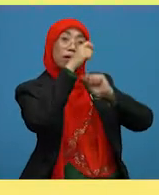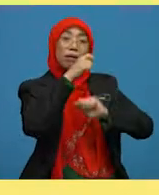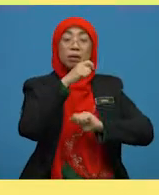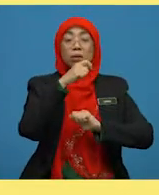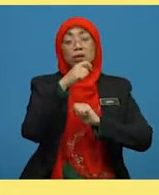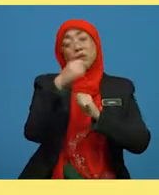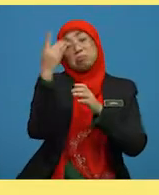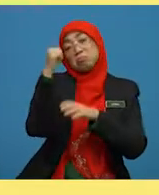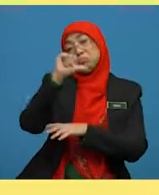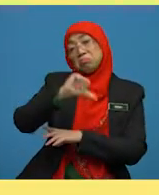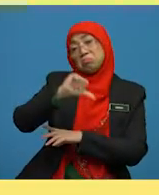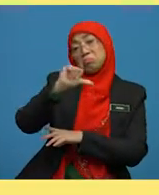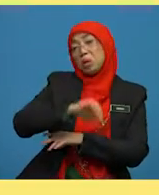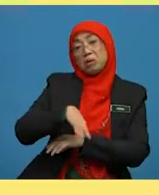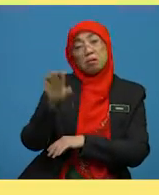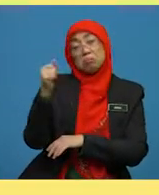menyerah kalah.